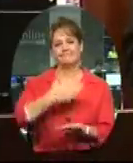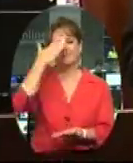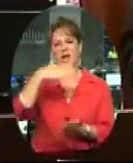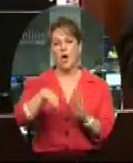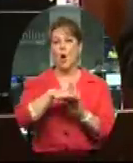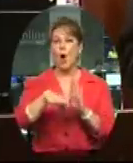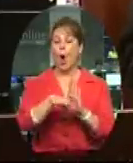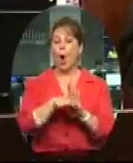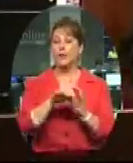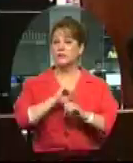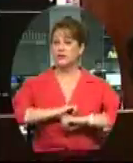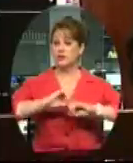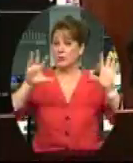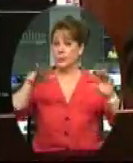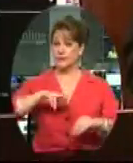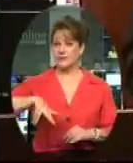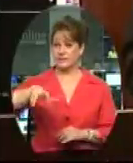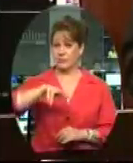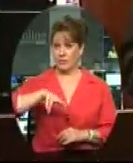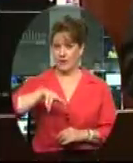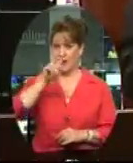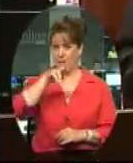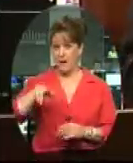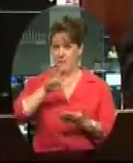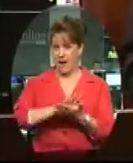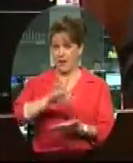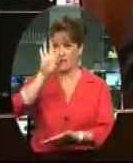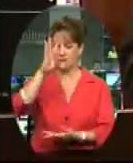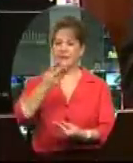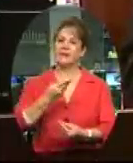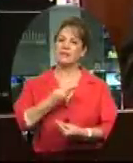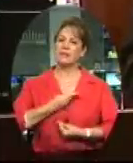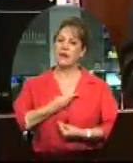הציבורי תשע"ד 2014 התקבל כנדרש בשלוש קריאות.